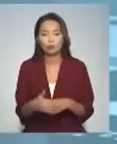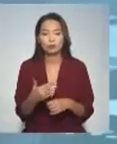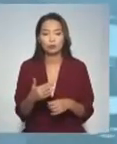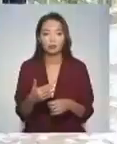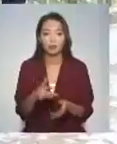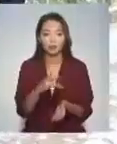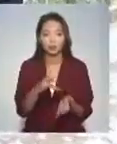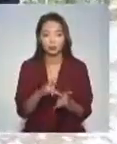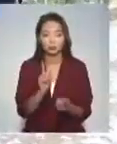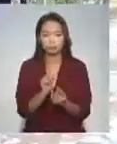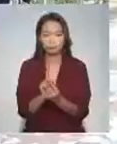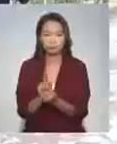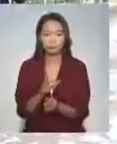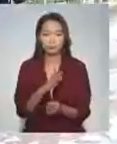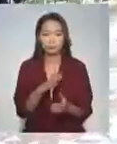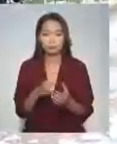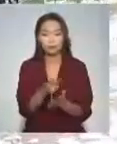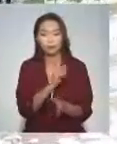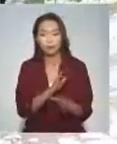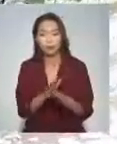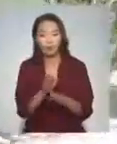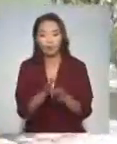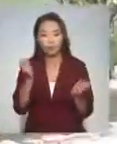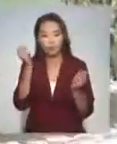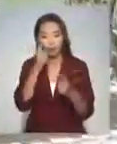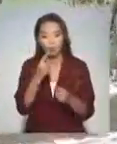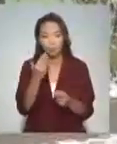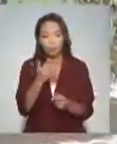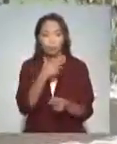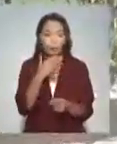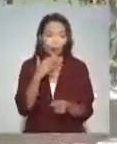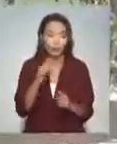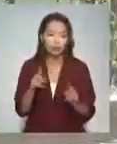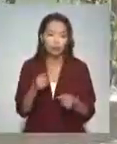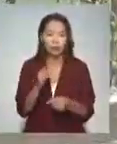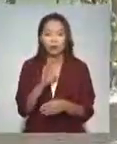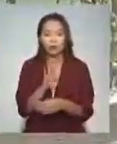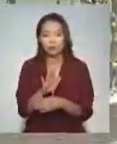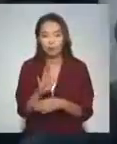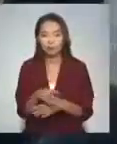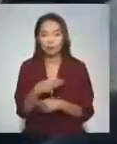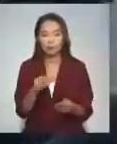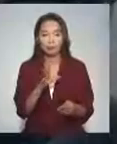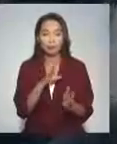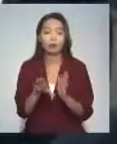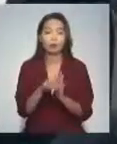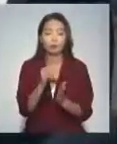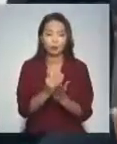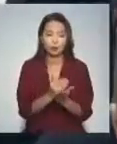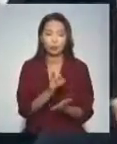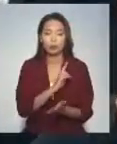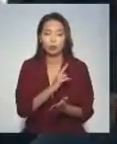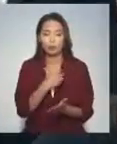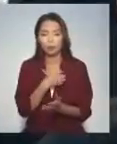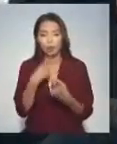болды. Атқарылған жұмыстармен танысып, штабқа тапсырмалар берді. Сайлау алды штаб кестеге сай жұмыс істеп тұр. Қажетті